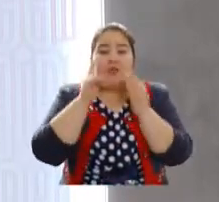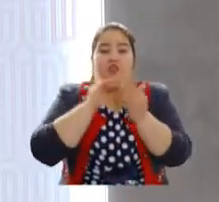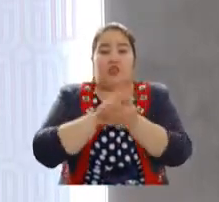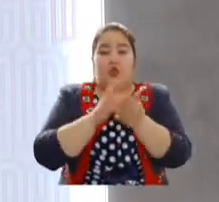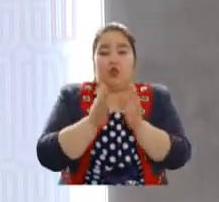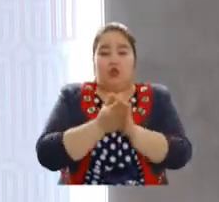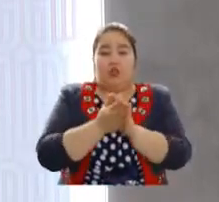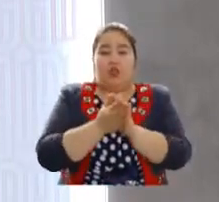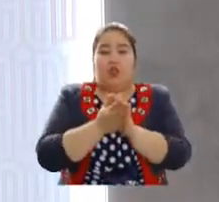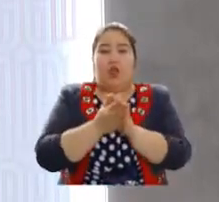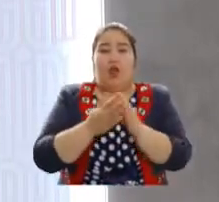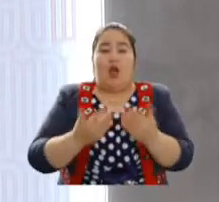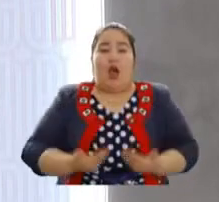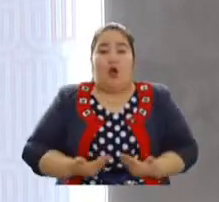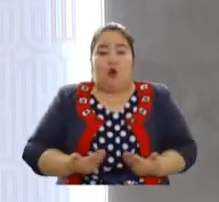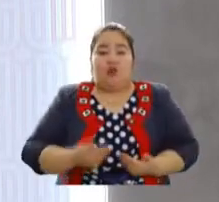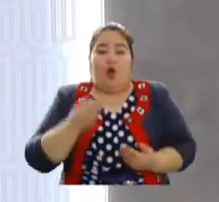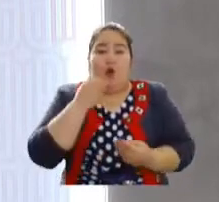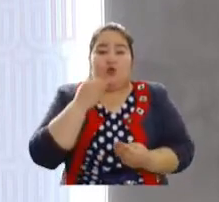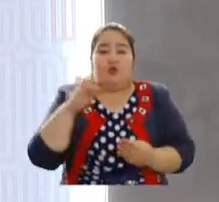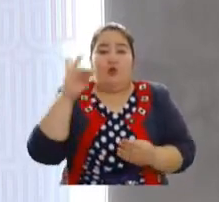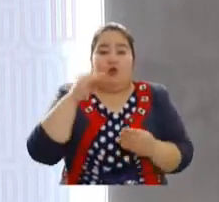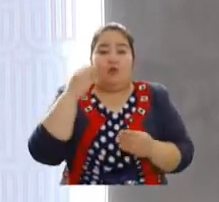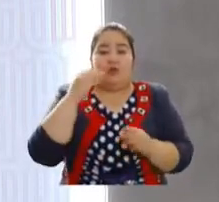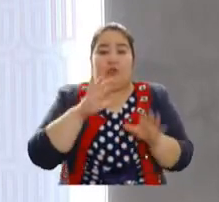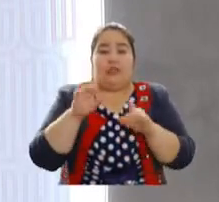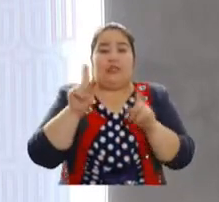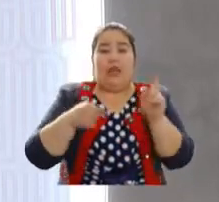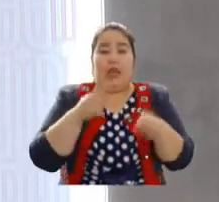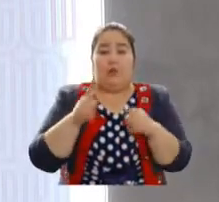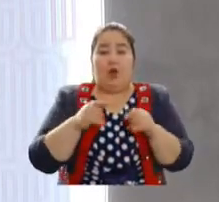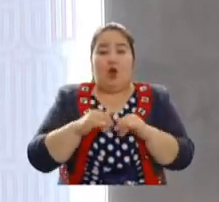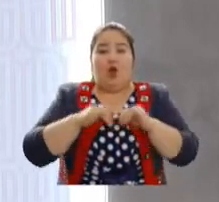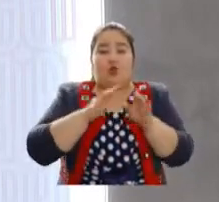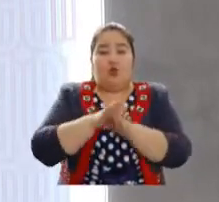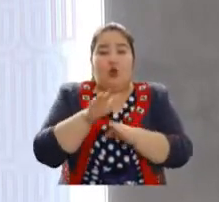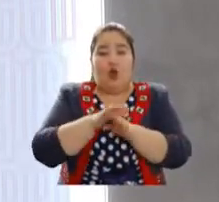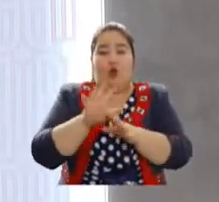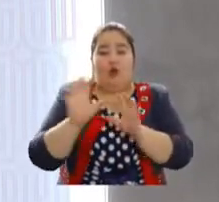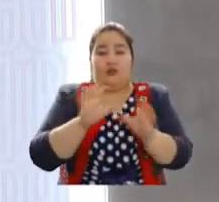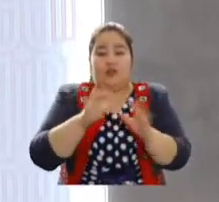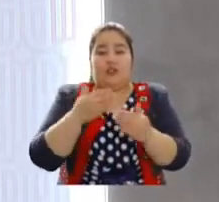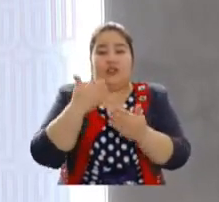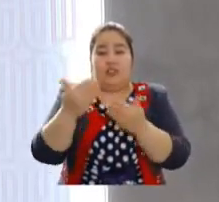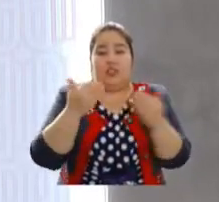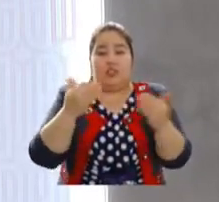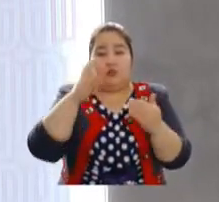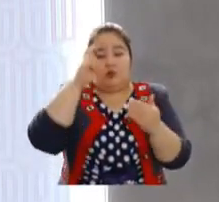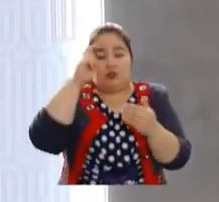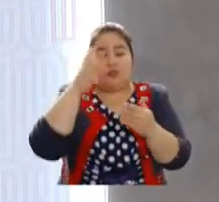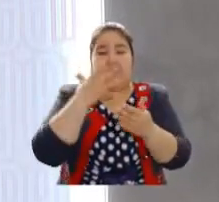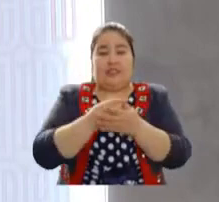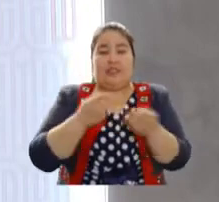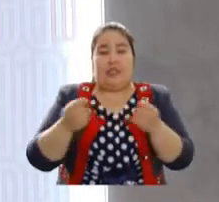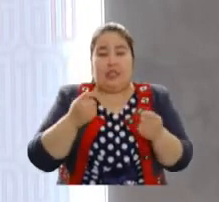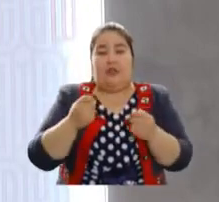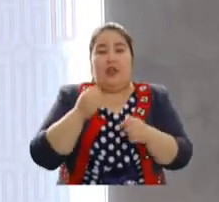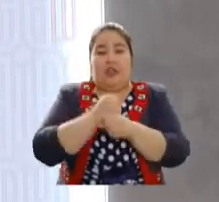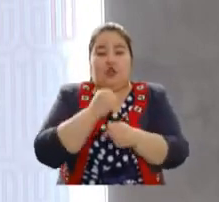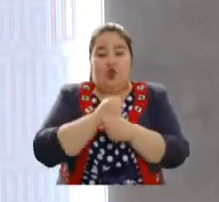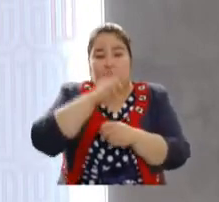sharoitida aholining oziq-ovqat mahsulotlariga bo'lgan talabi to'liq qondirilishida tegishli mutasaddi vazirlik va